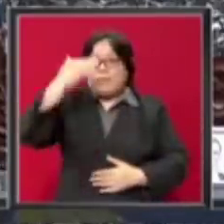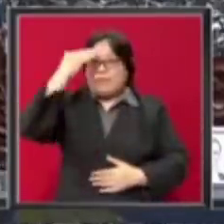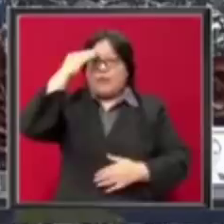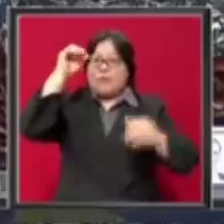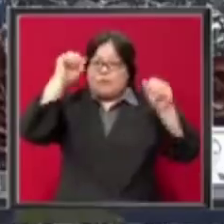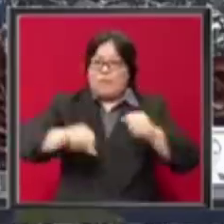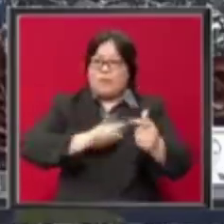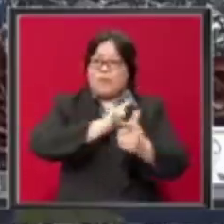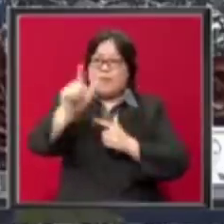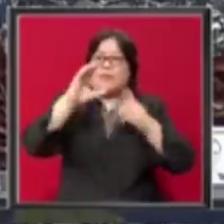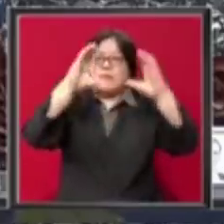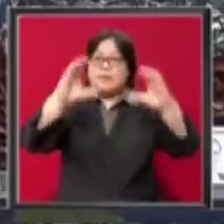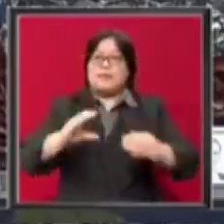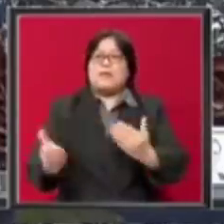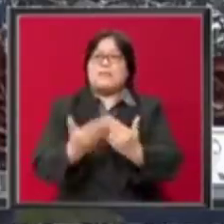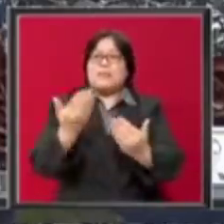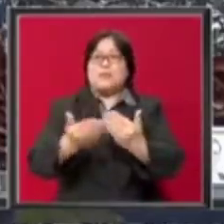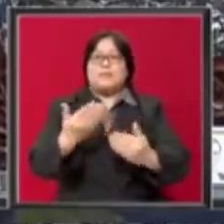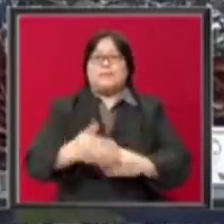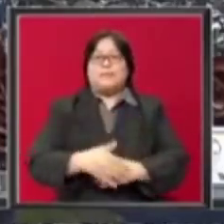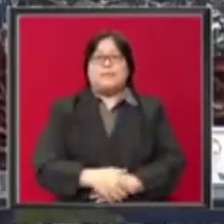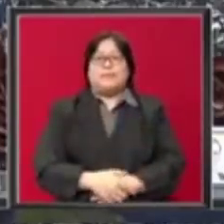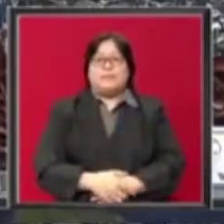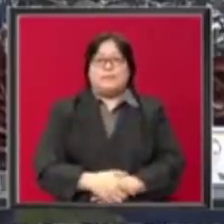boleh dimuluskan dengan cara mudah.